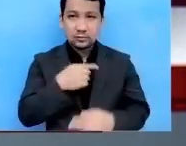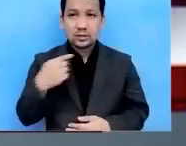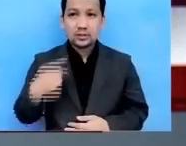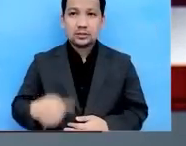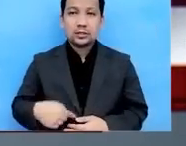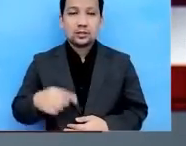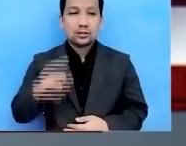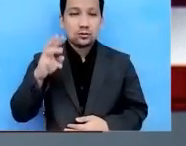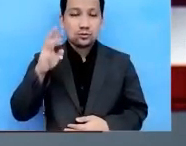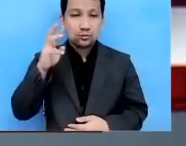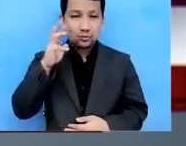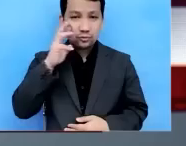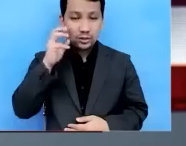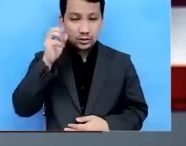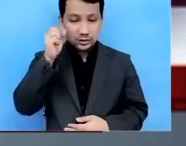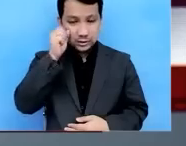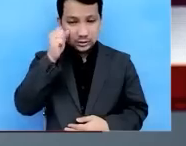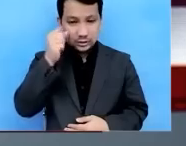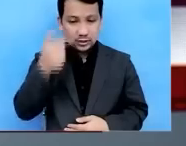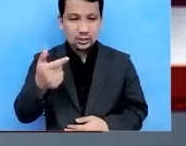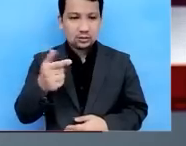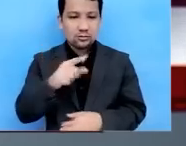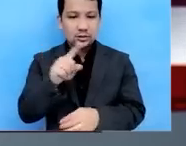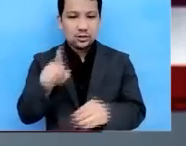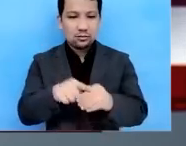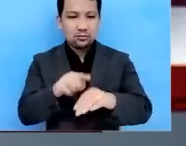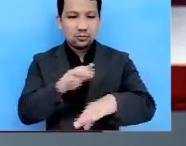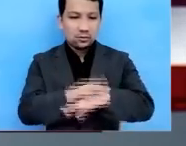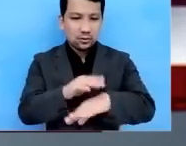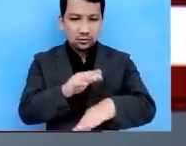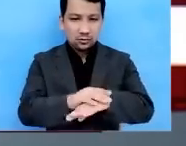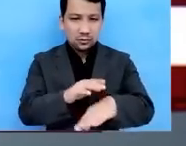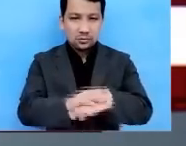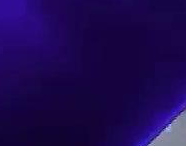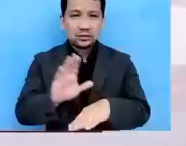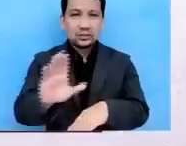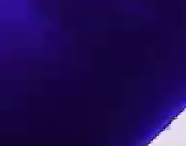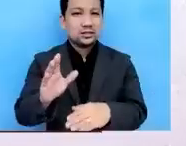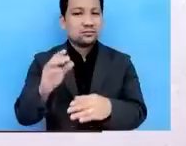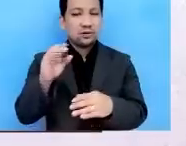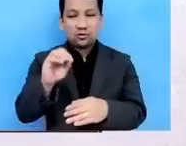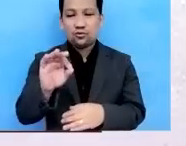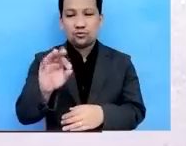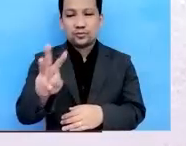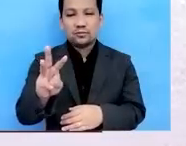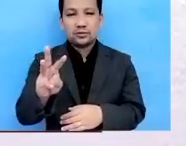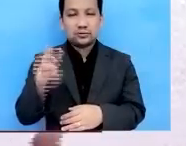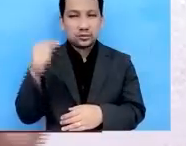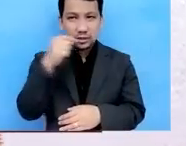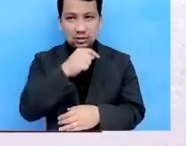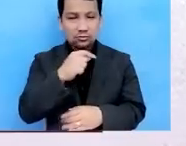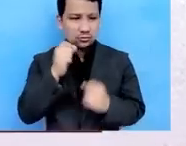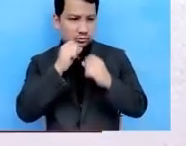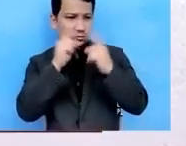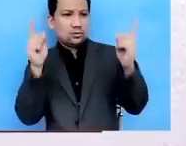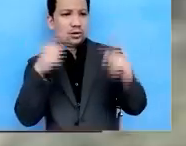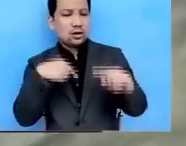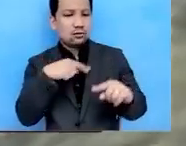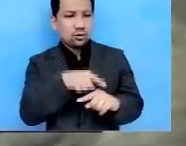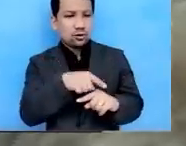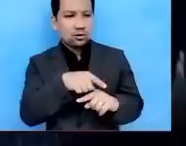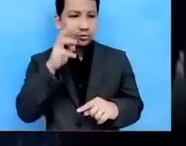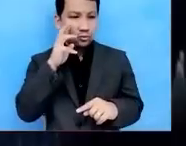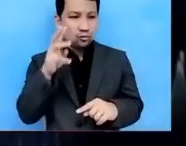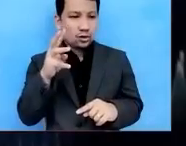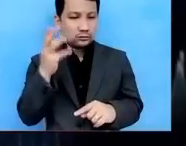Wang Xinyan na may nagbabantang tono sa mga OFW sa Taiwan. Aminado ang Pangulo na napigla siya sa sinabi ni Wang.